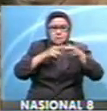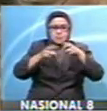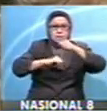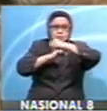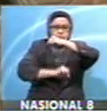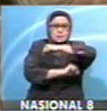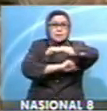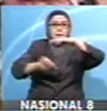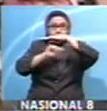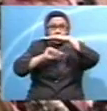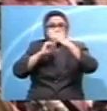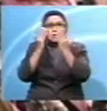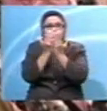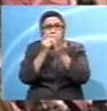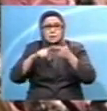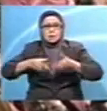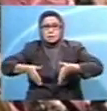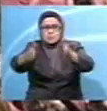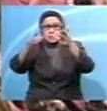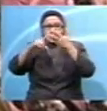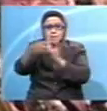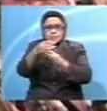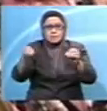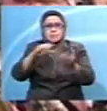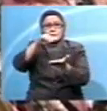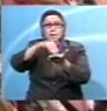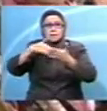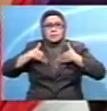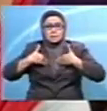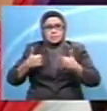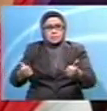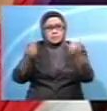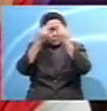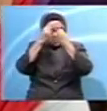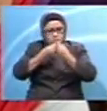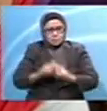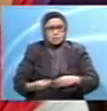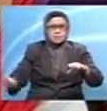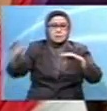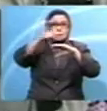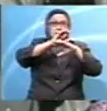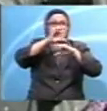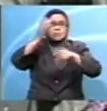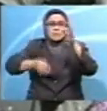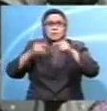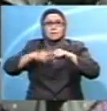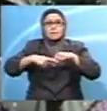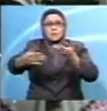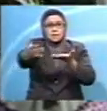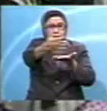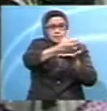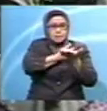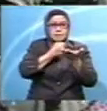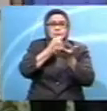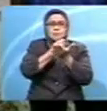As Jay dan pusat kesihatan jumlah peruntukan tersebut akan ditambah sekiranya unjuran hasil perolehan